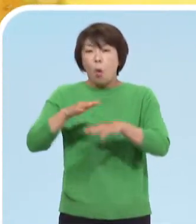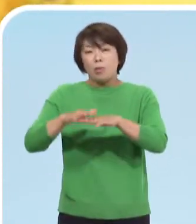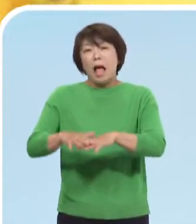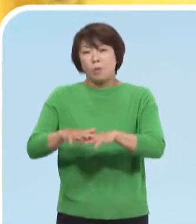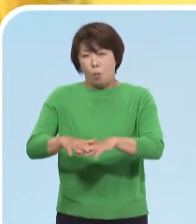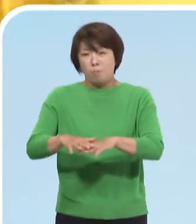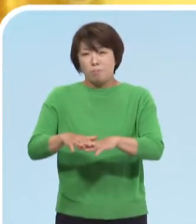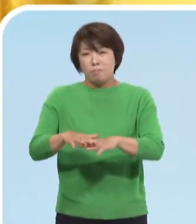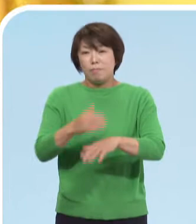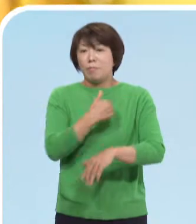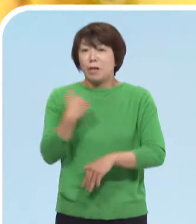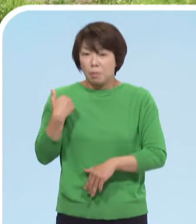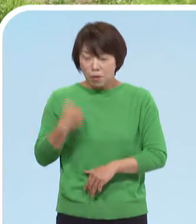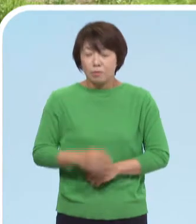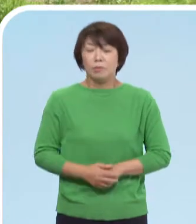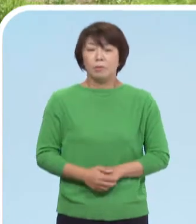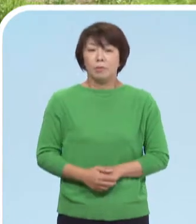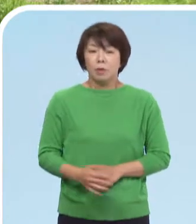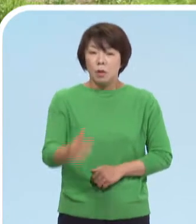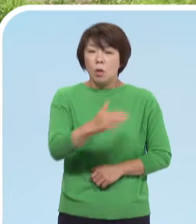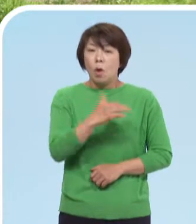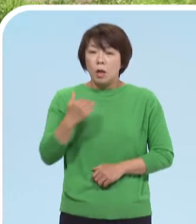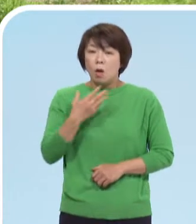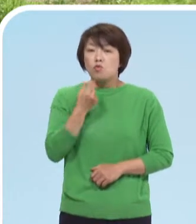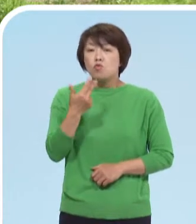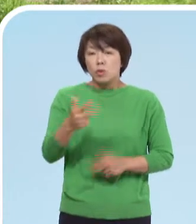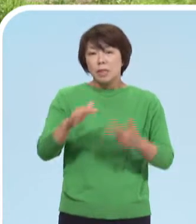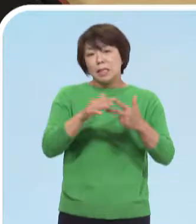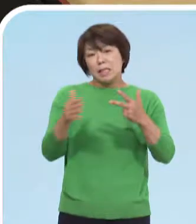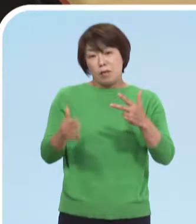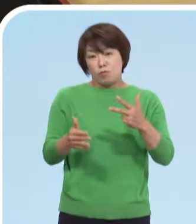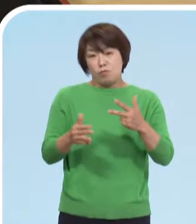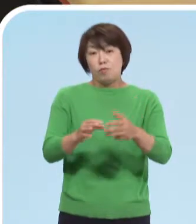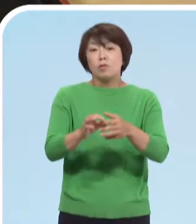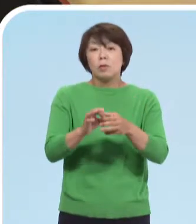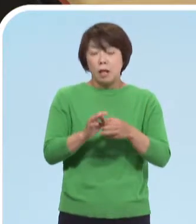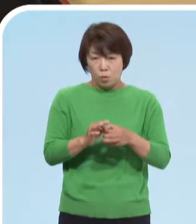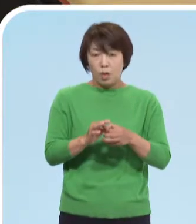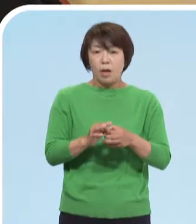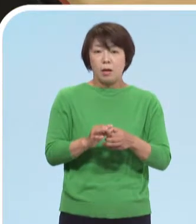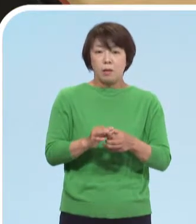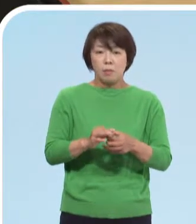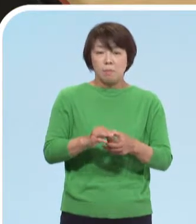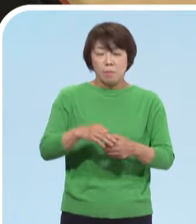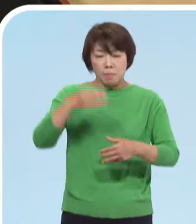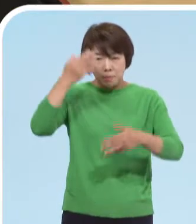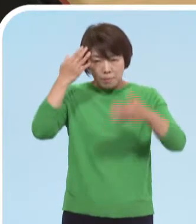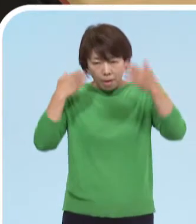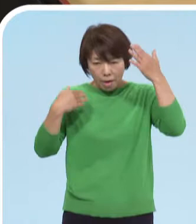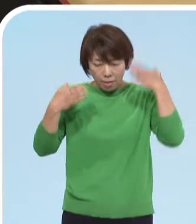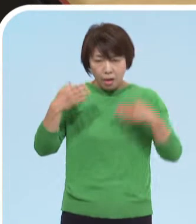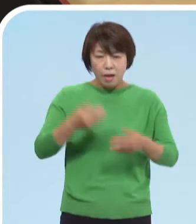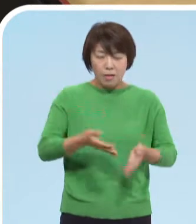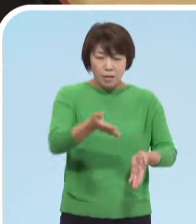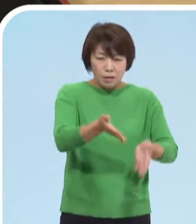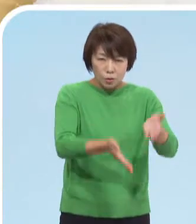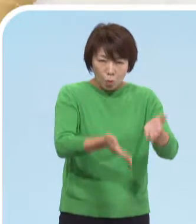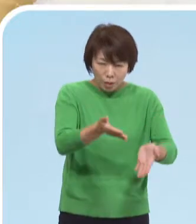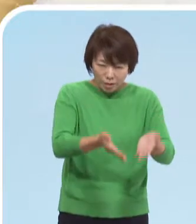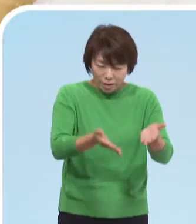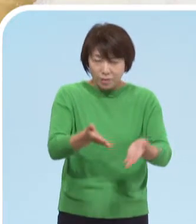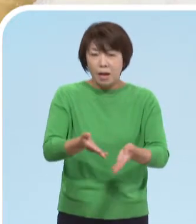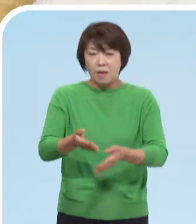が出来上がるんです。 我々どもは福祉施設になりますので、じっくり手間暇かけて厳選